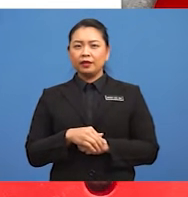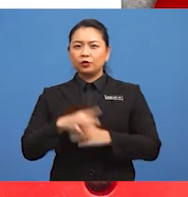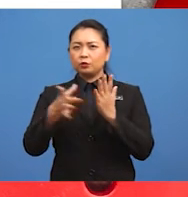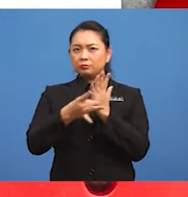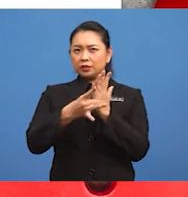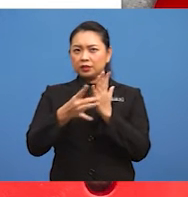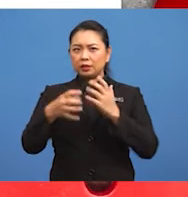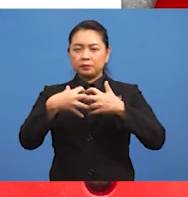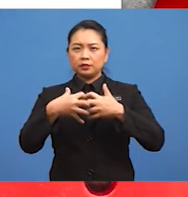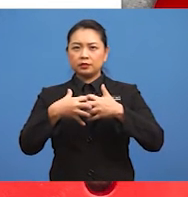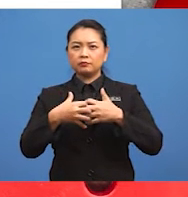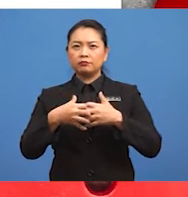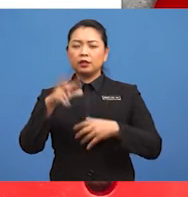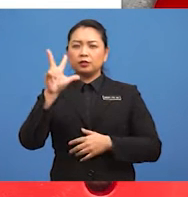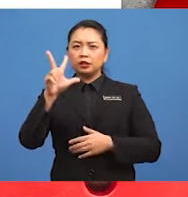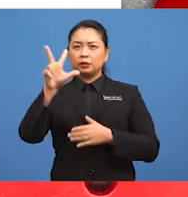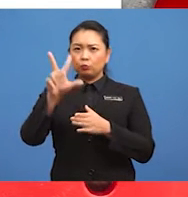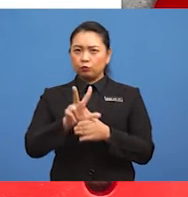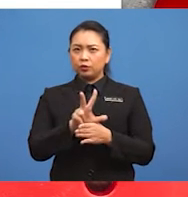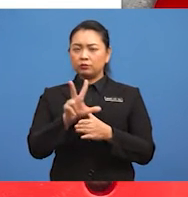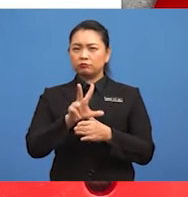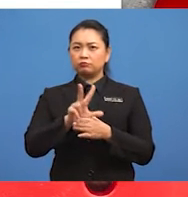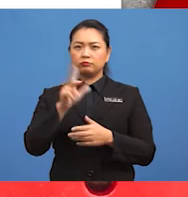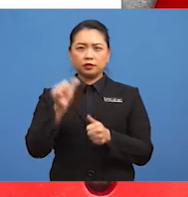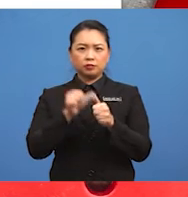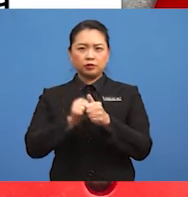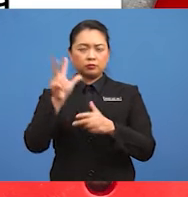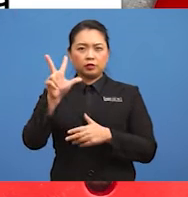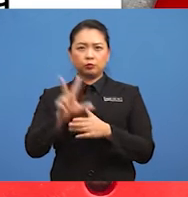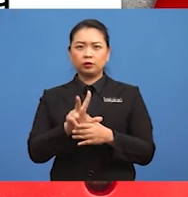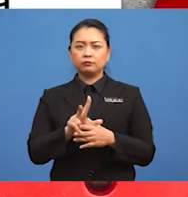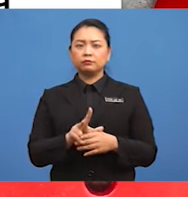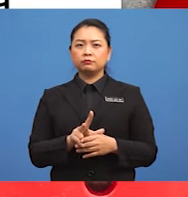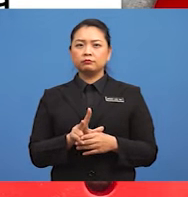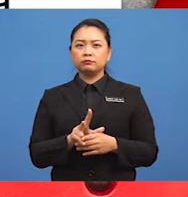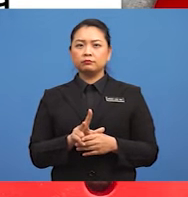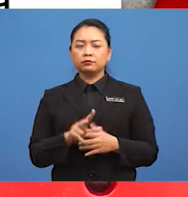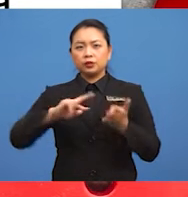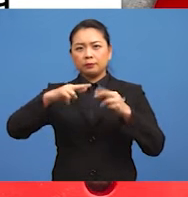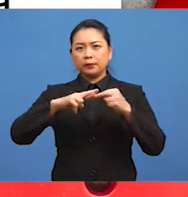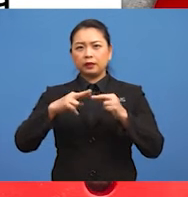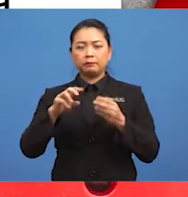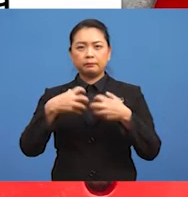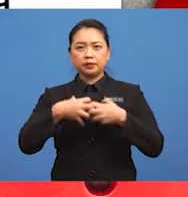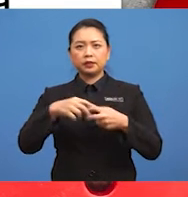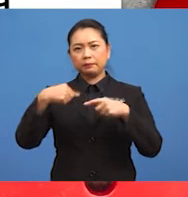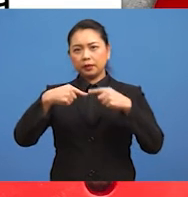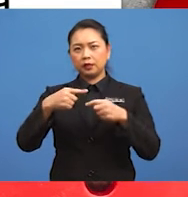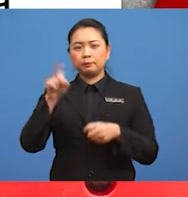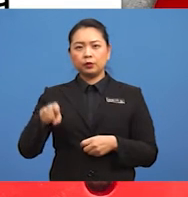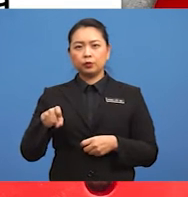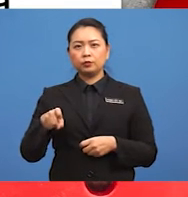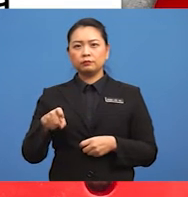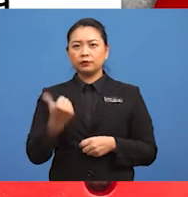mesin sekurang-kurangnya 3 bulan sekali. Servis mesin apabila perlu. Aksesori